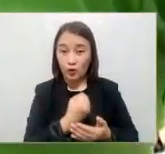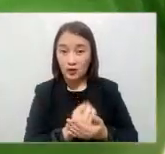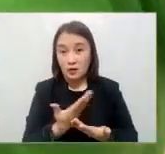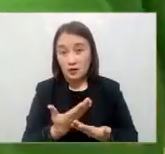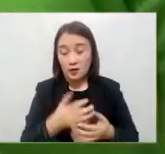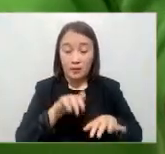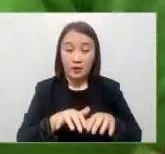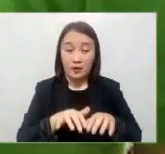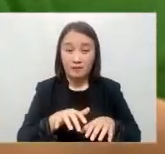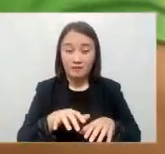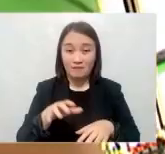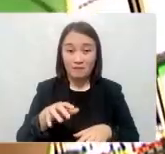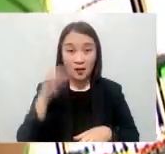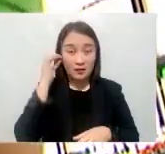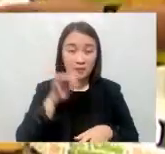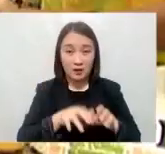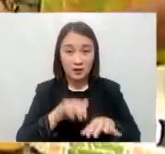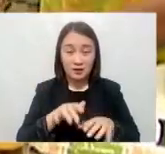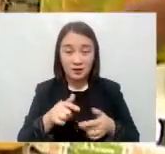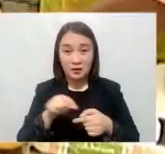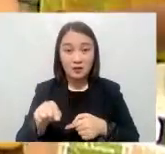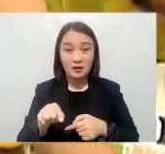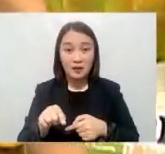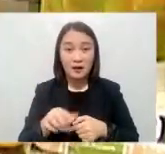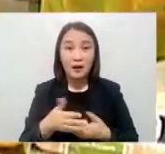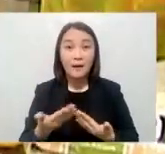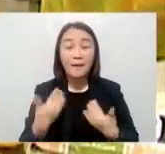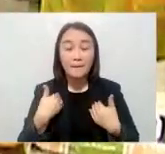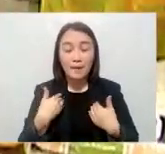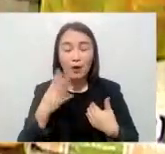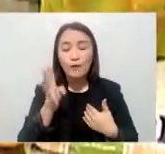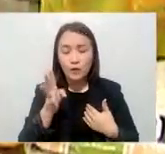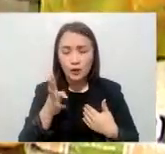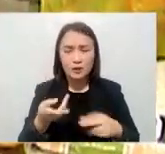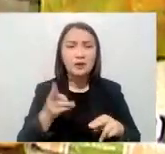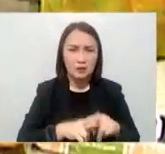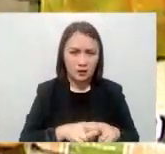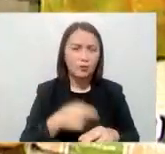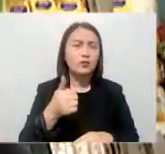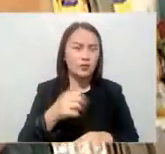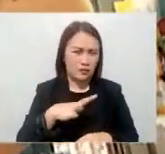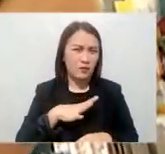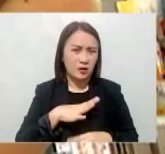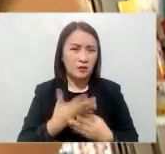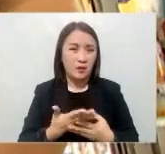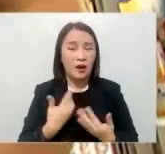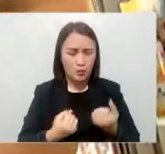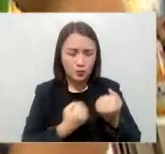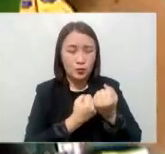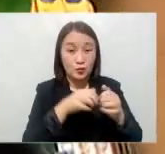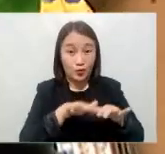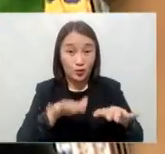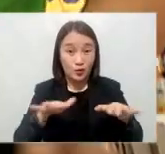Queenie, malaking bagay na ang 40 pesos na aumento sa sahod, lalo't may mga maliliit pang batang sinusuportahan at kontraktwal